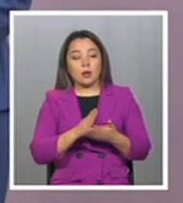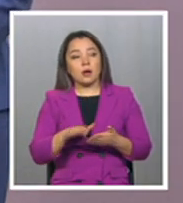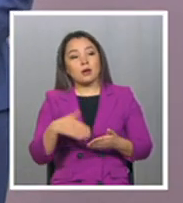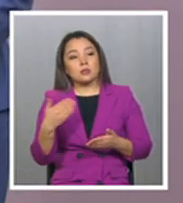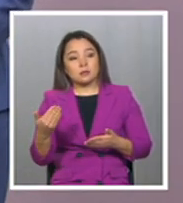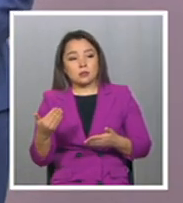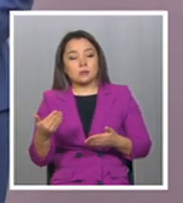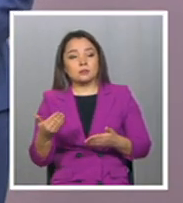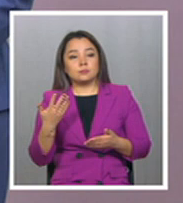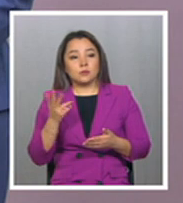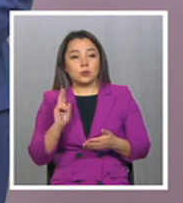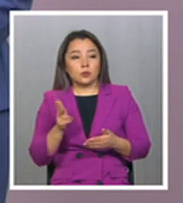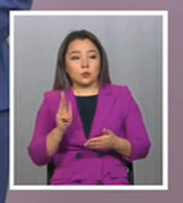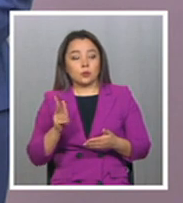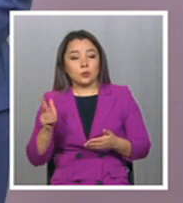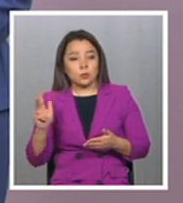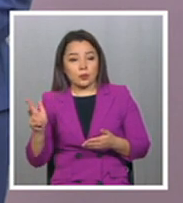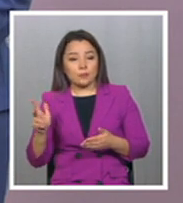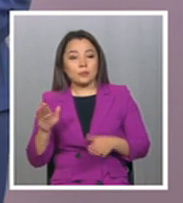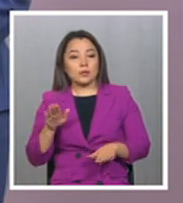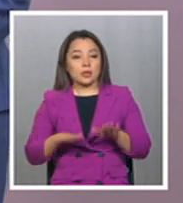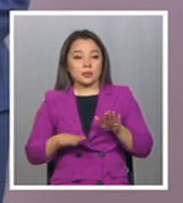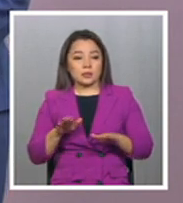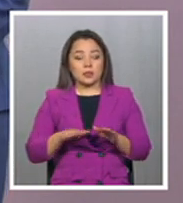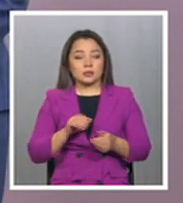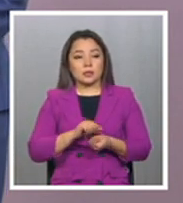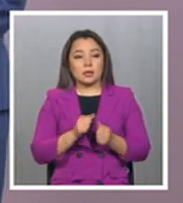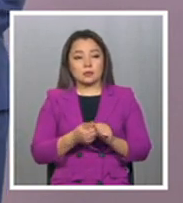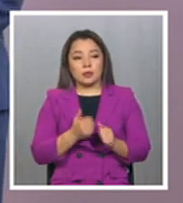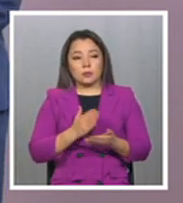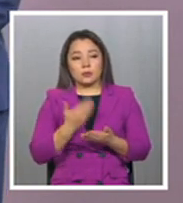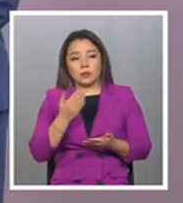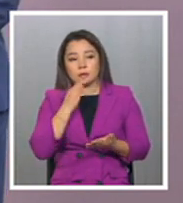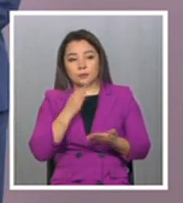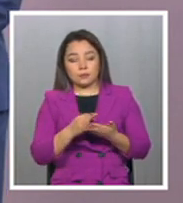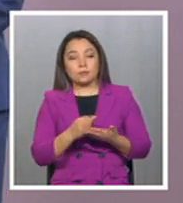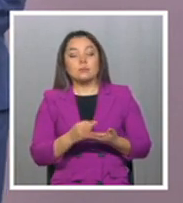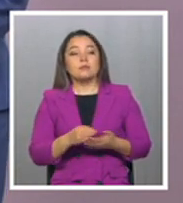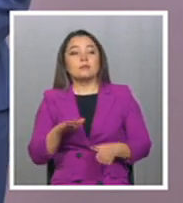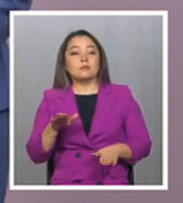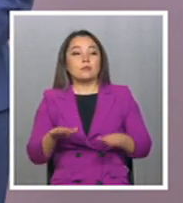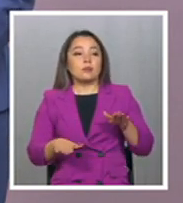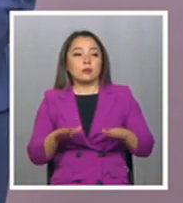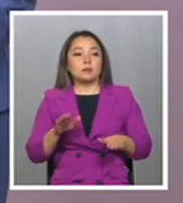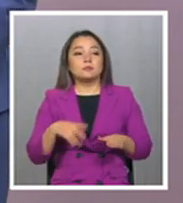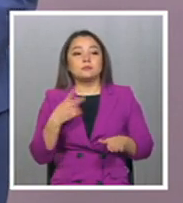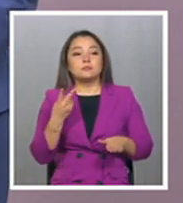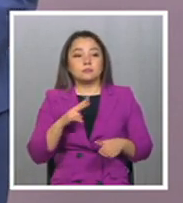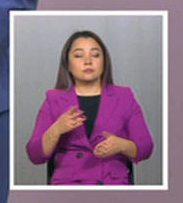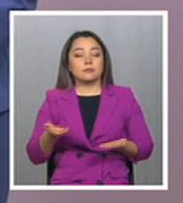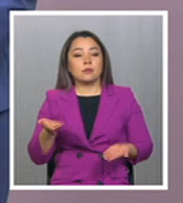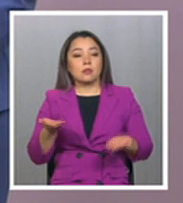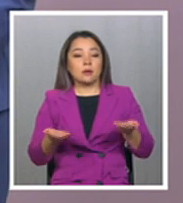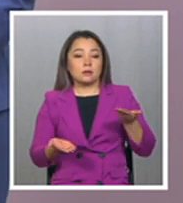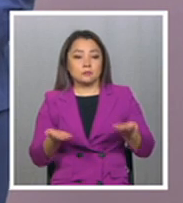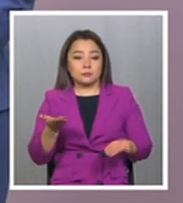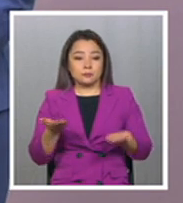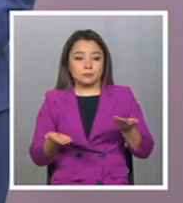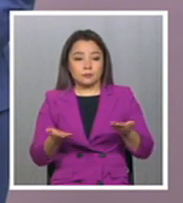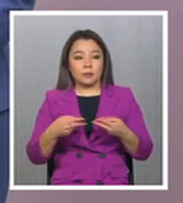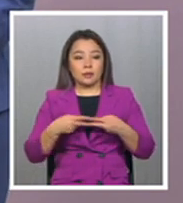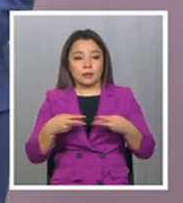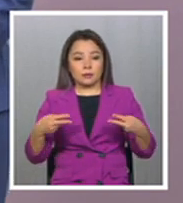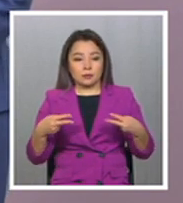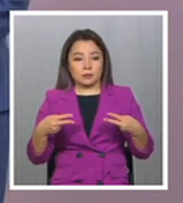табағында 3 килограммнан 4 кіртасы бар екен. Таразының 2 табағының массасы да тең.